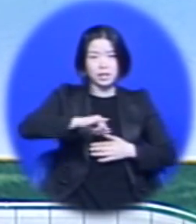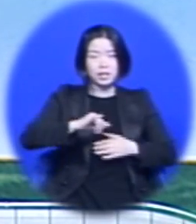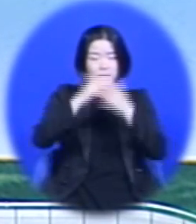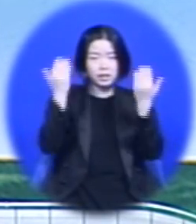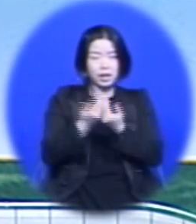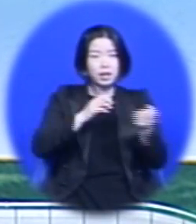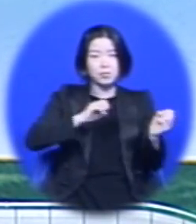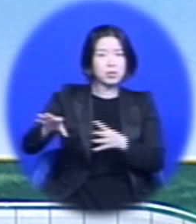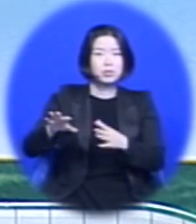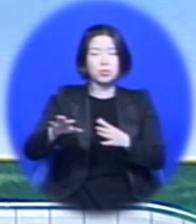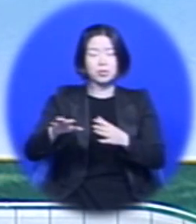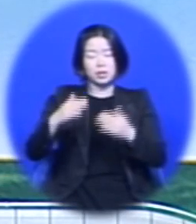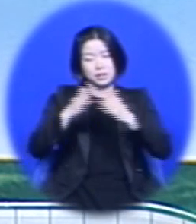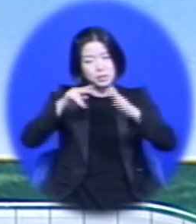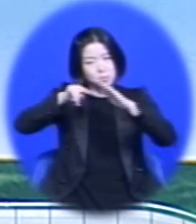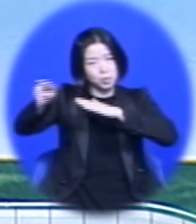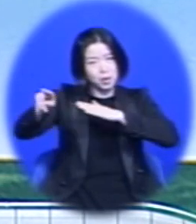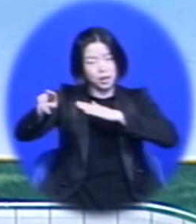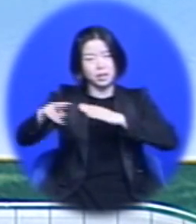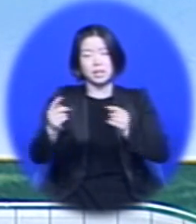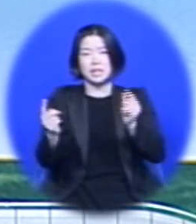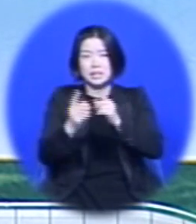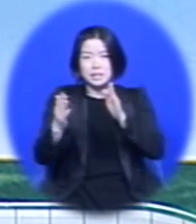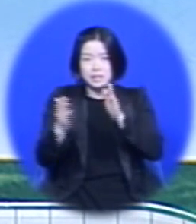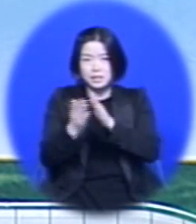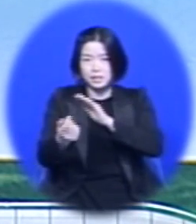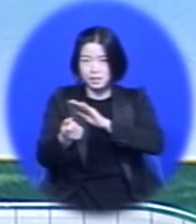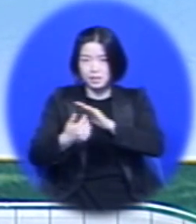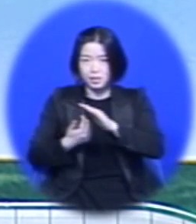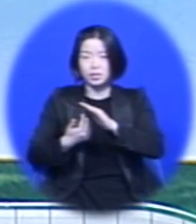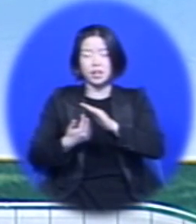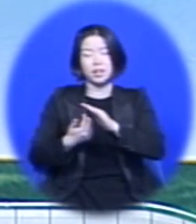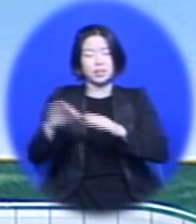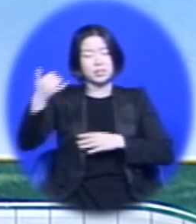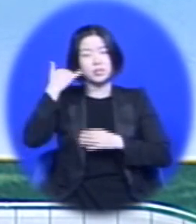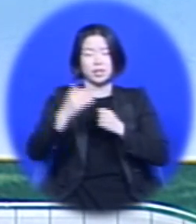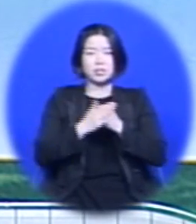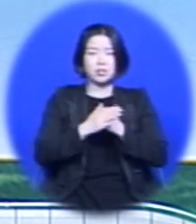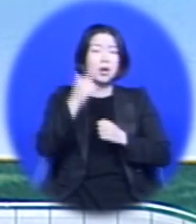직전에 전화를 한 겁니다. 남편이 너무나 의처증이 심해요.